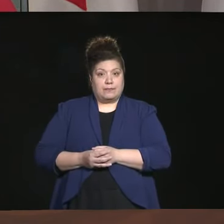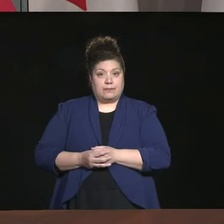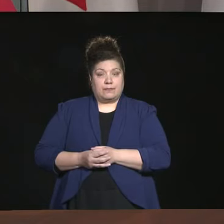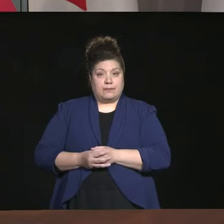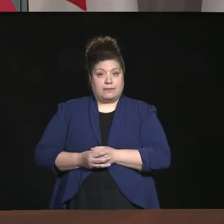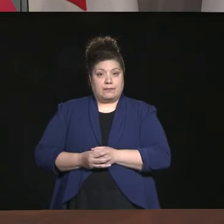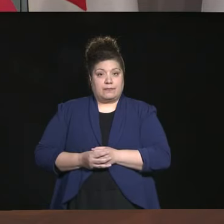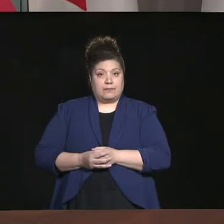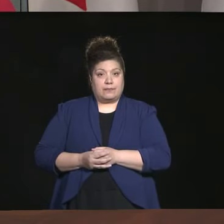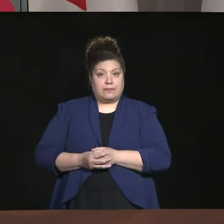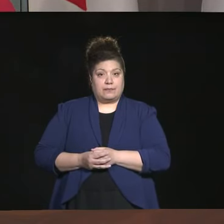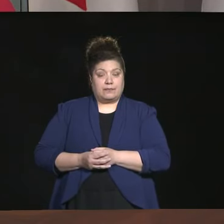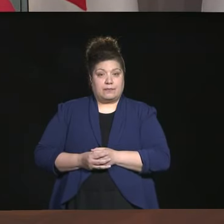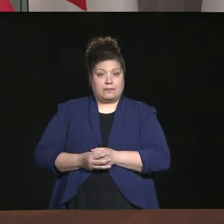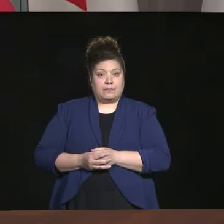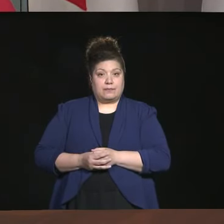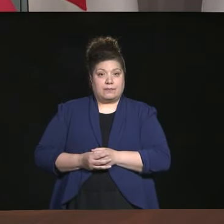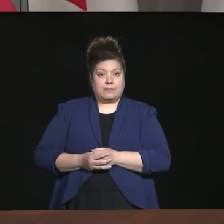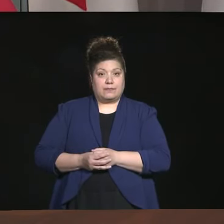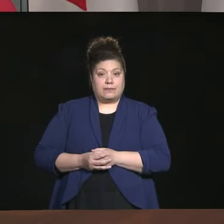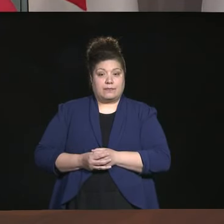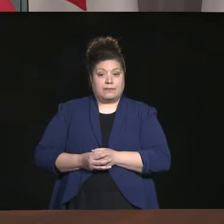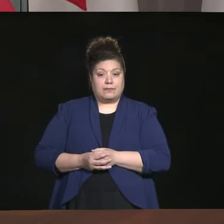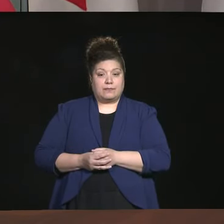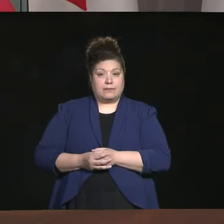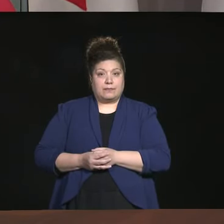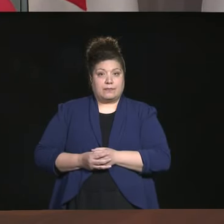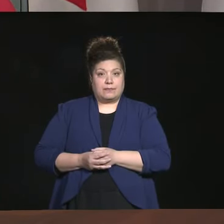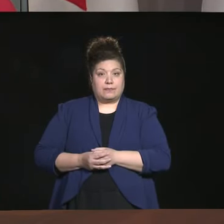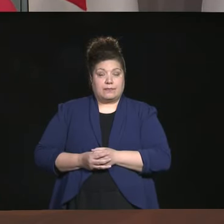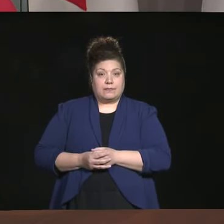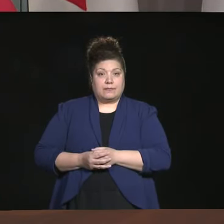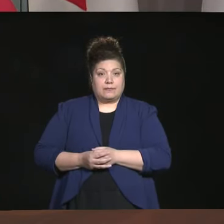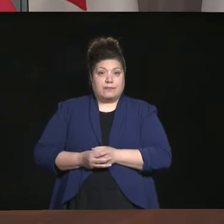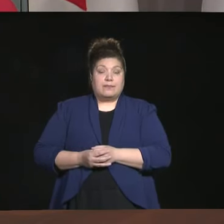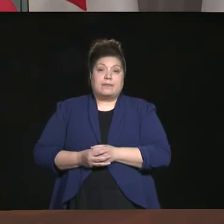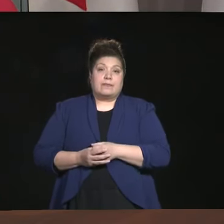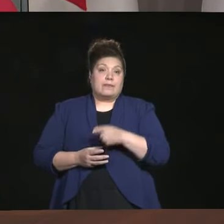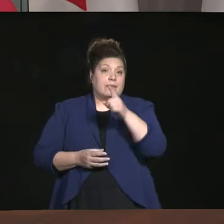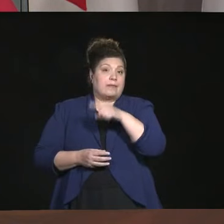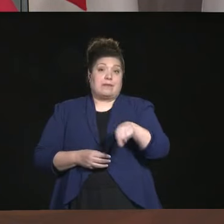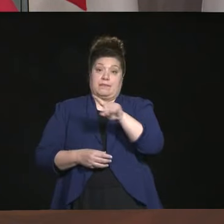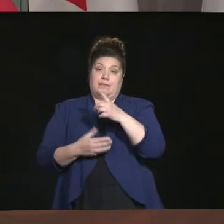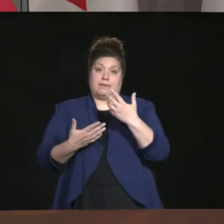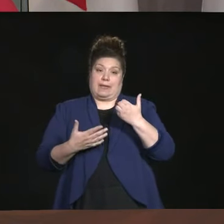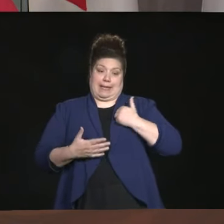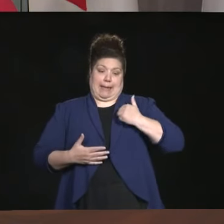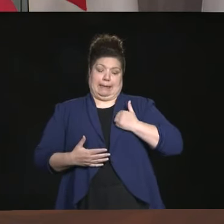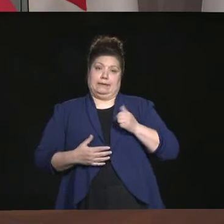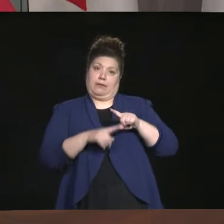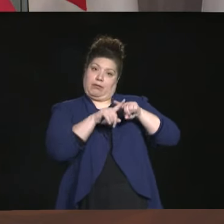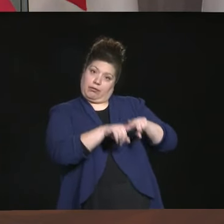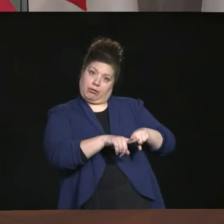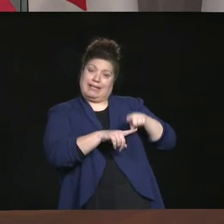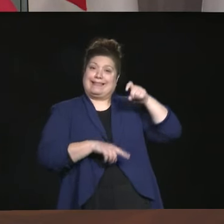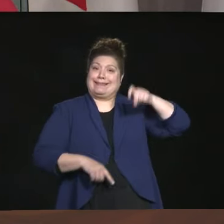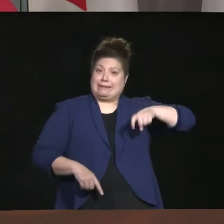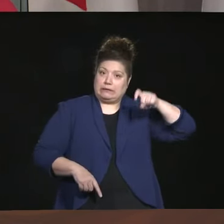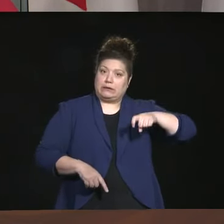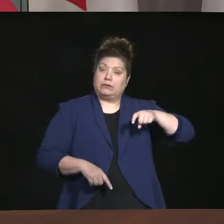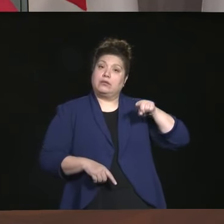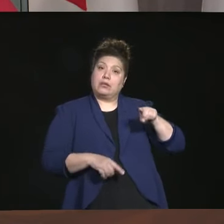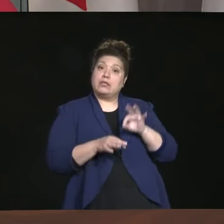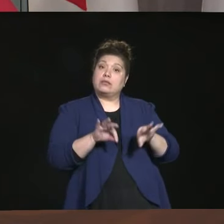de ces gens dans les services essentiels, mais aussi où il y a des conséquences économiques